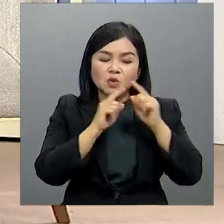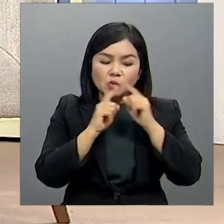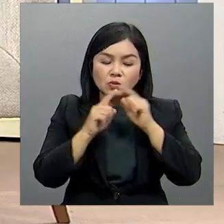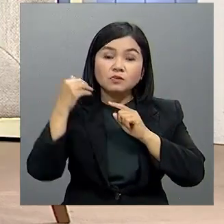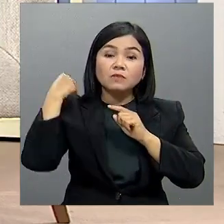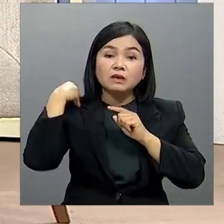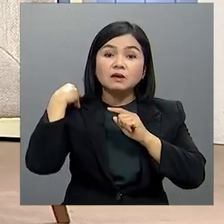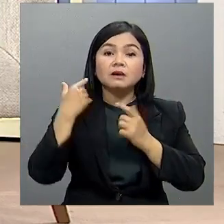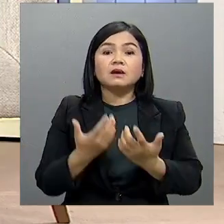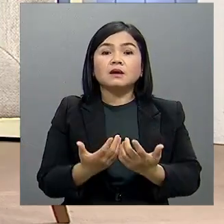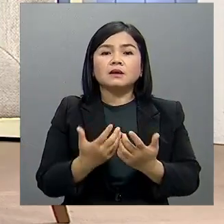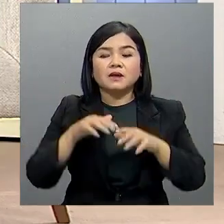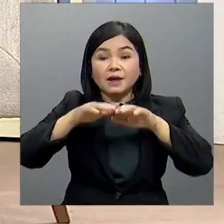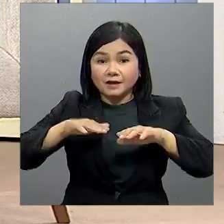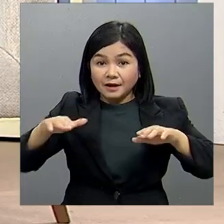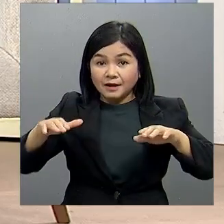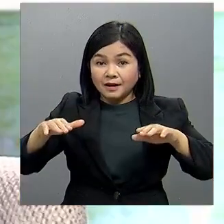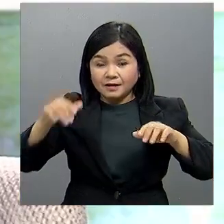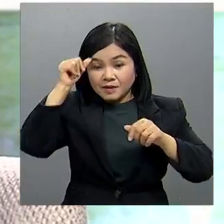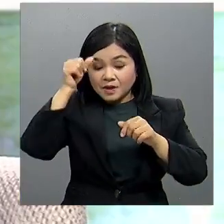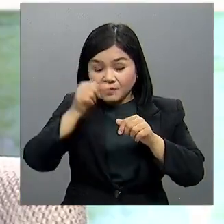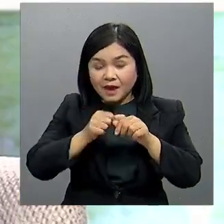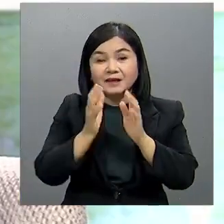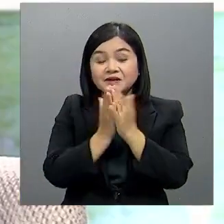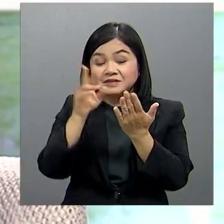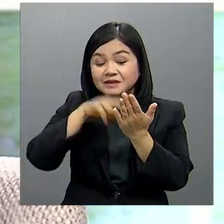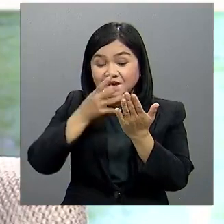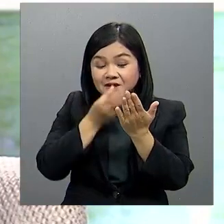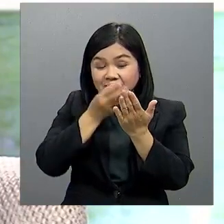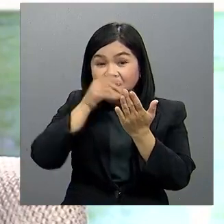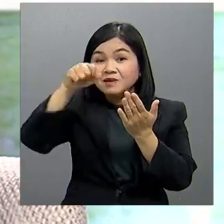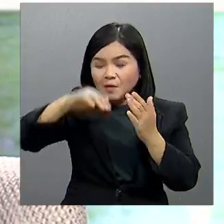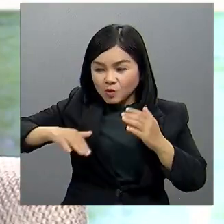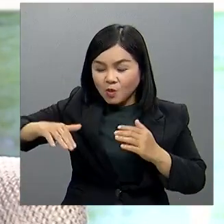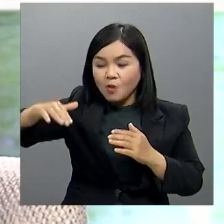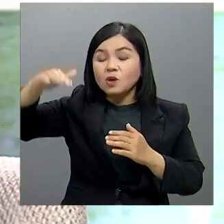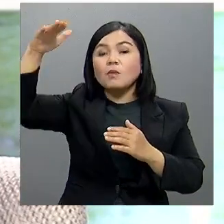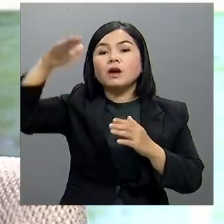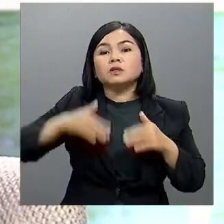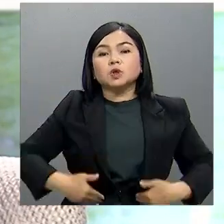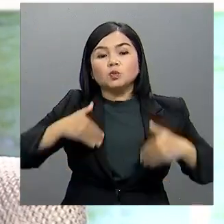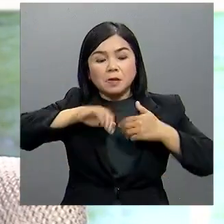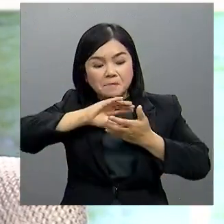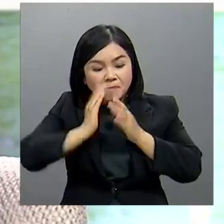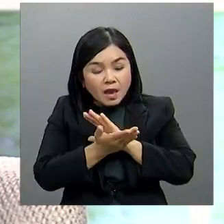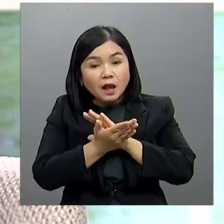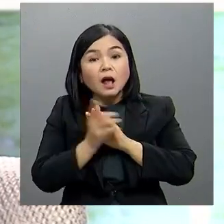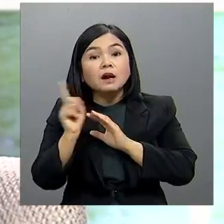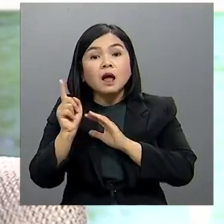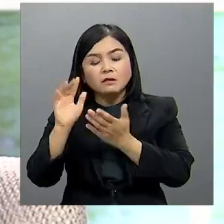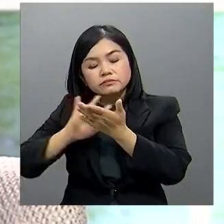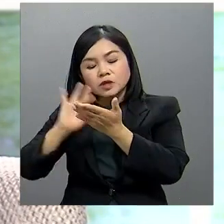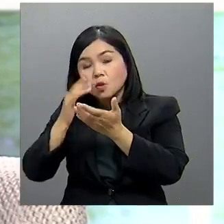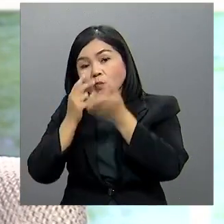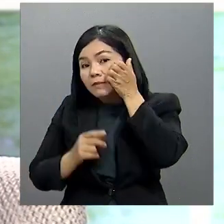ตอนสมัยเด็กๆเนี่ยเราก็ชอบอ่านหนังสือกับพอเติบโตขึ้นมาเนี่ยแน่นอนวิถีชีวิตมันเปลี่ยนไปอาจจะอ่านจากแท็บเล็ตเพิ่มมากขึ้นอาจจะ